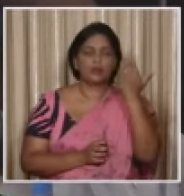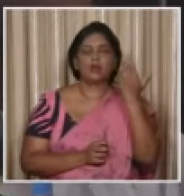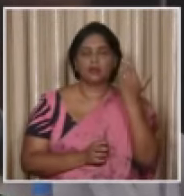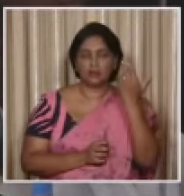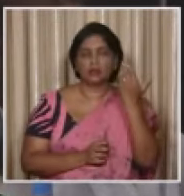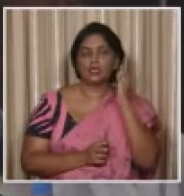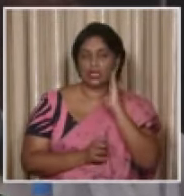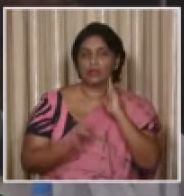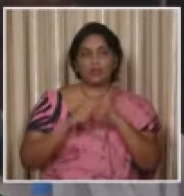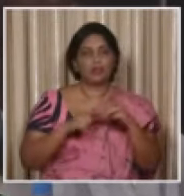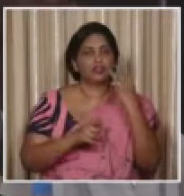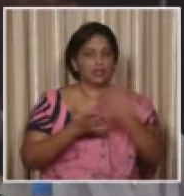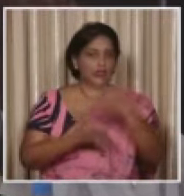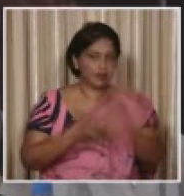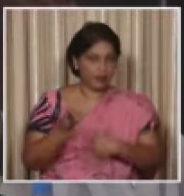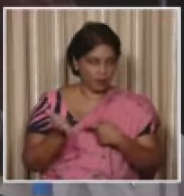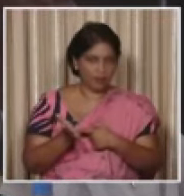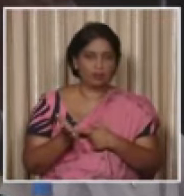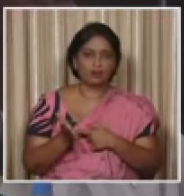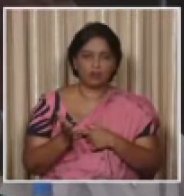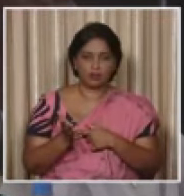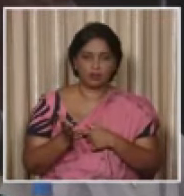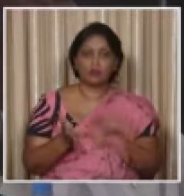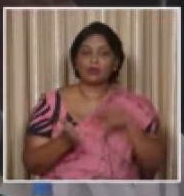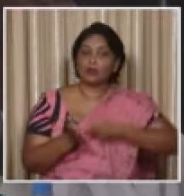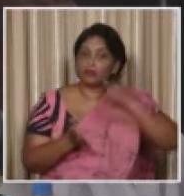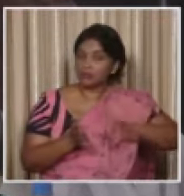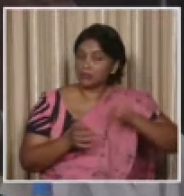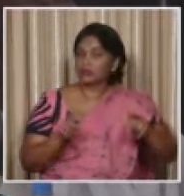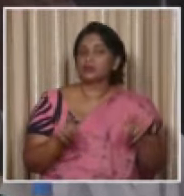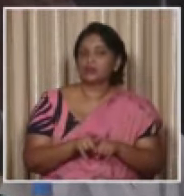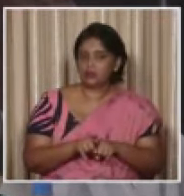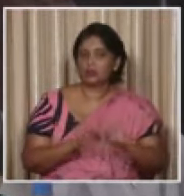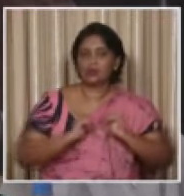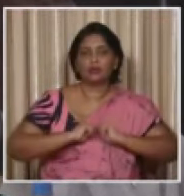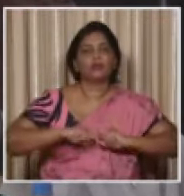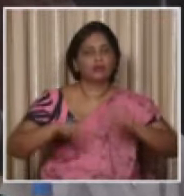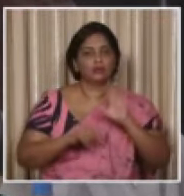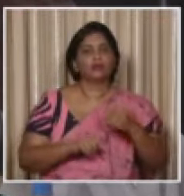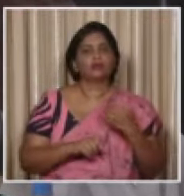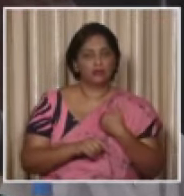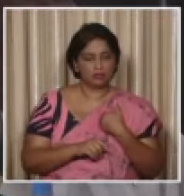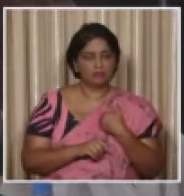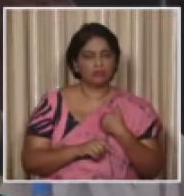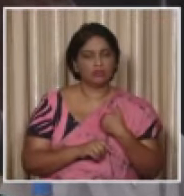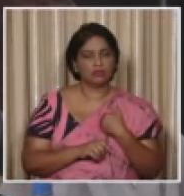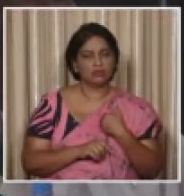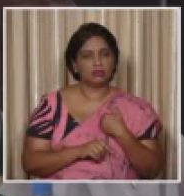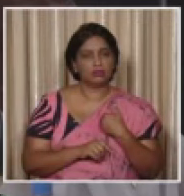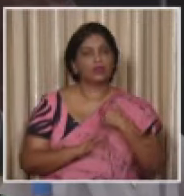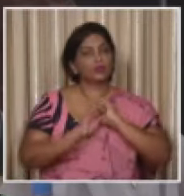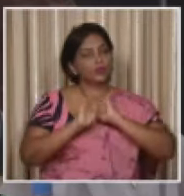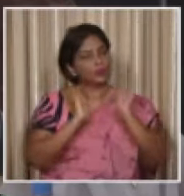මේ වාර්තාව ඉදිරිපත් කළා තියෙනවා. එතකොට මේ නිර්දේශවලට අනුව ක්‍රියාත්මක කරන්න කියලා api